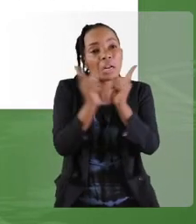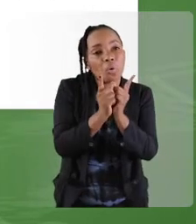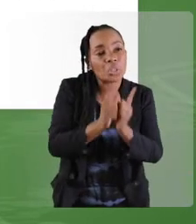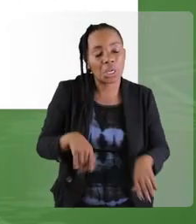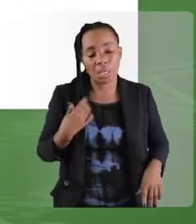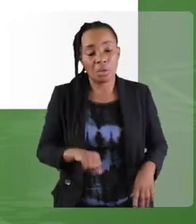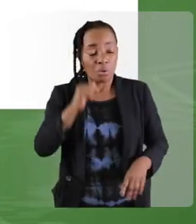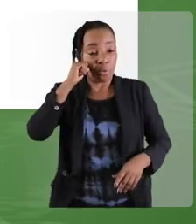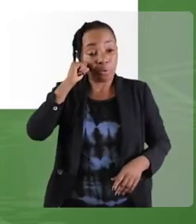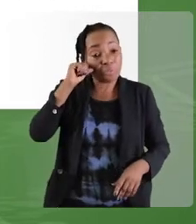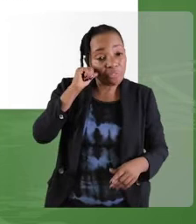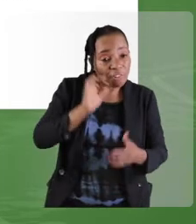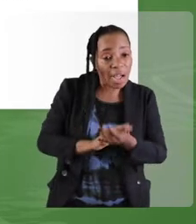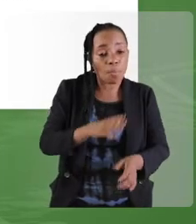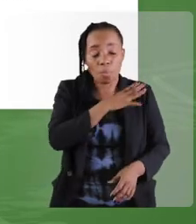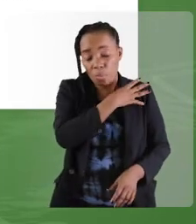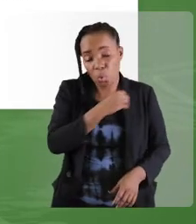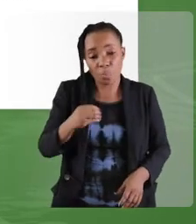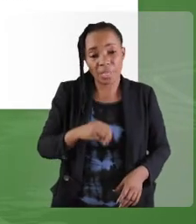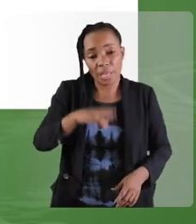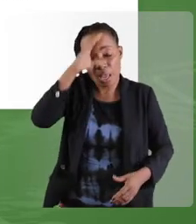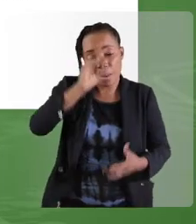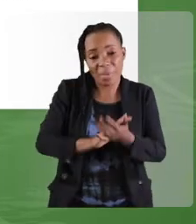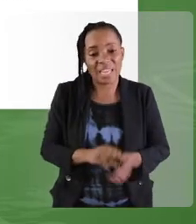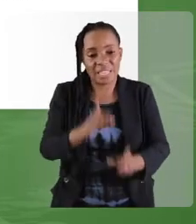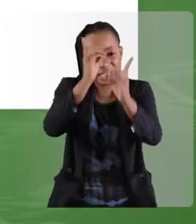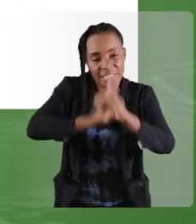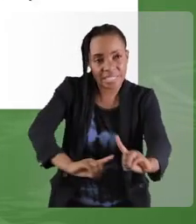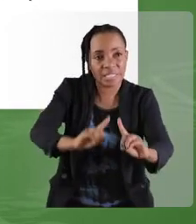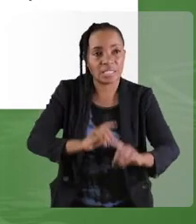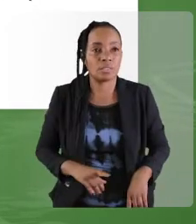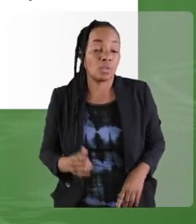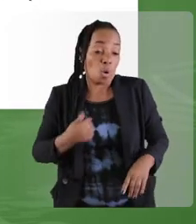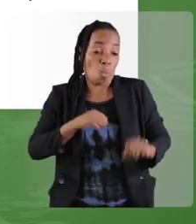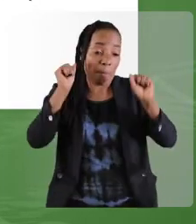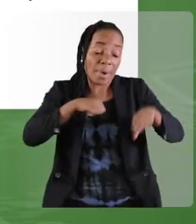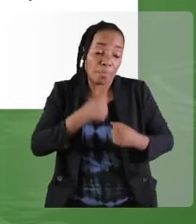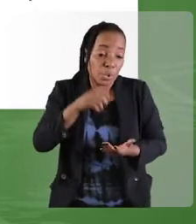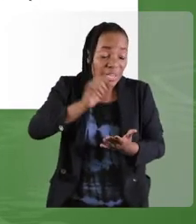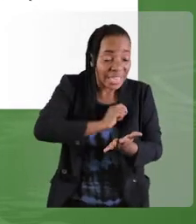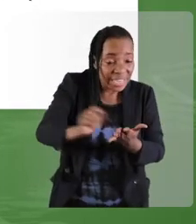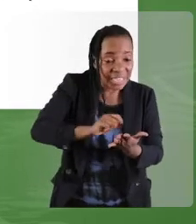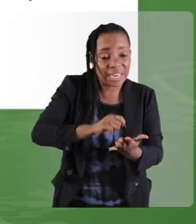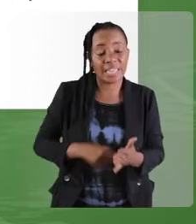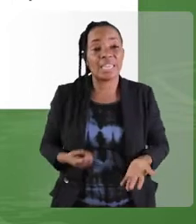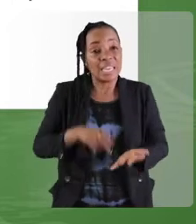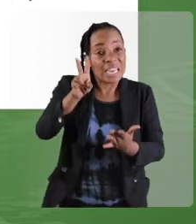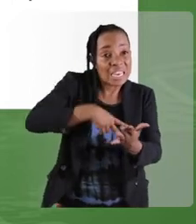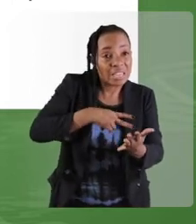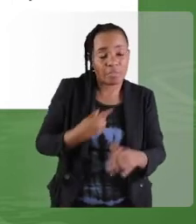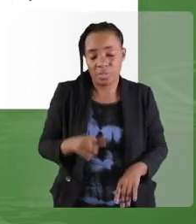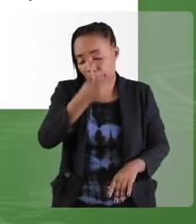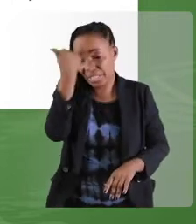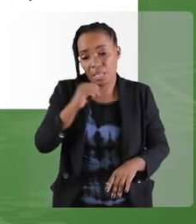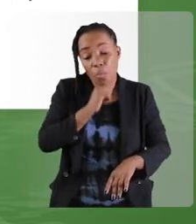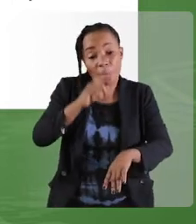une femme qui en fussent dignes. Je n'ai pas écrit de bons livres, c'est parce que je n'ai pas eu de loisirs pour le faire,